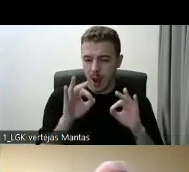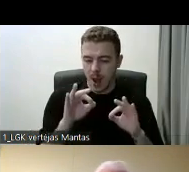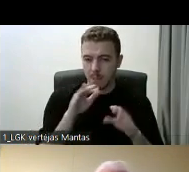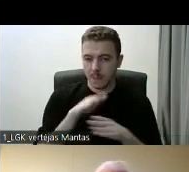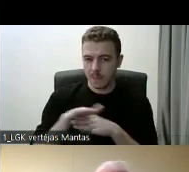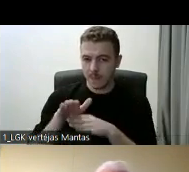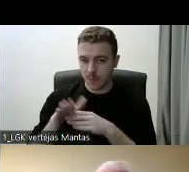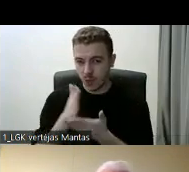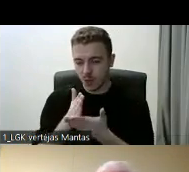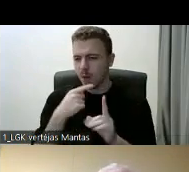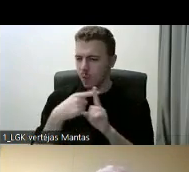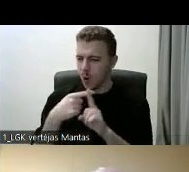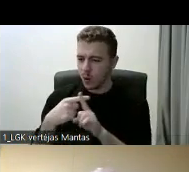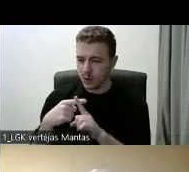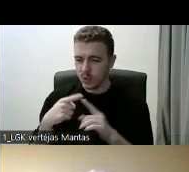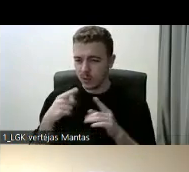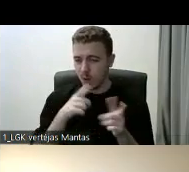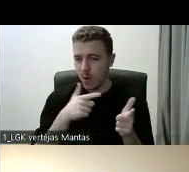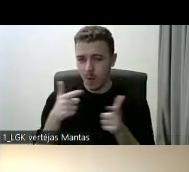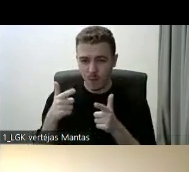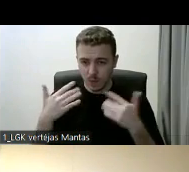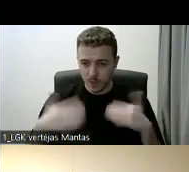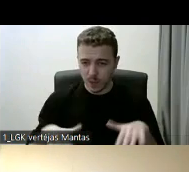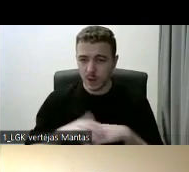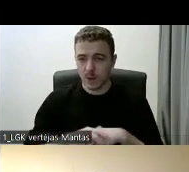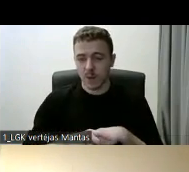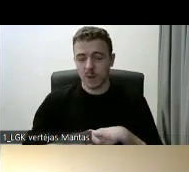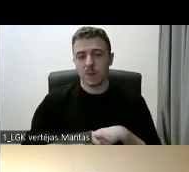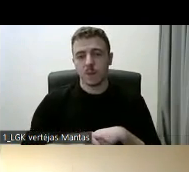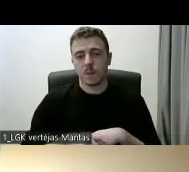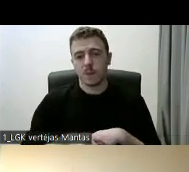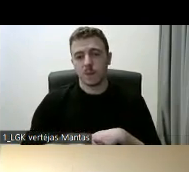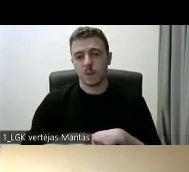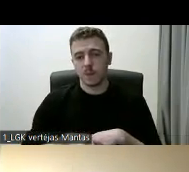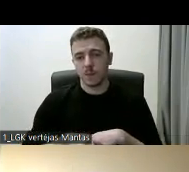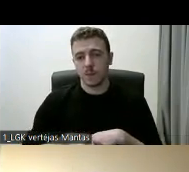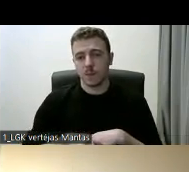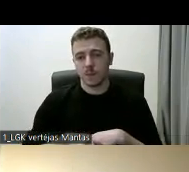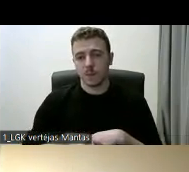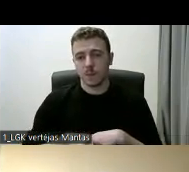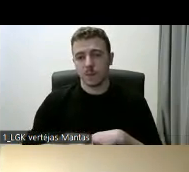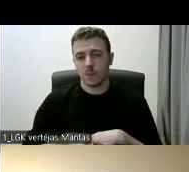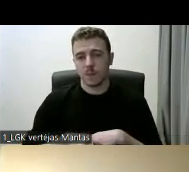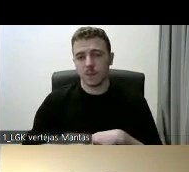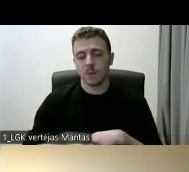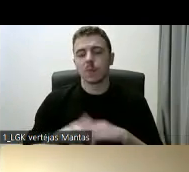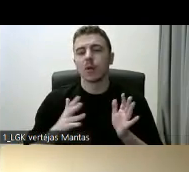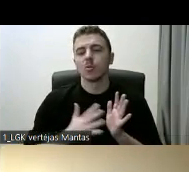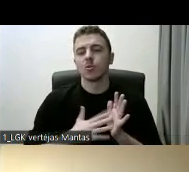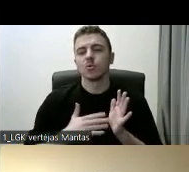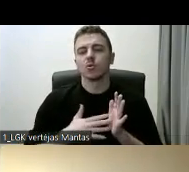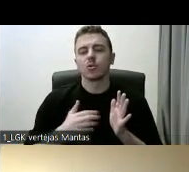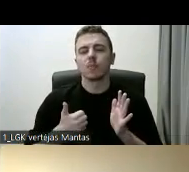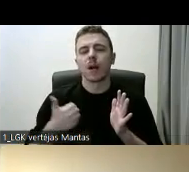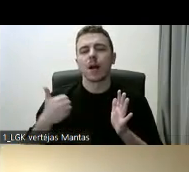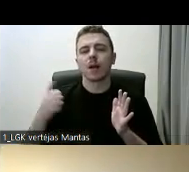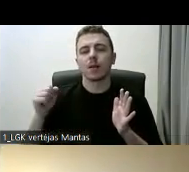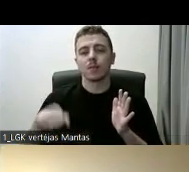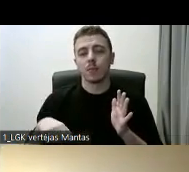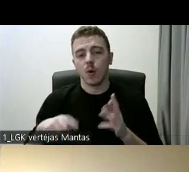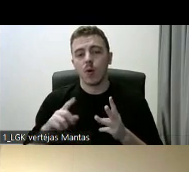yra pozityvus ir yra daug kas jau daroma gerai, bet toliau, ką dar galima pagerinti? O